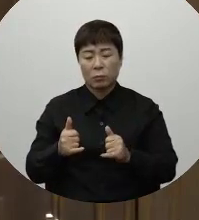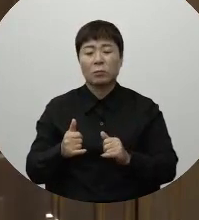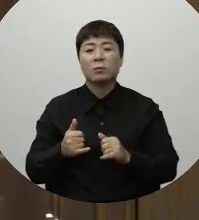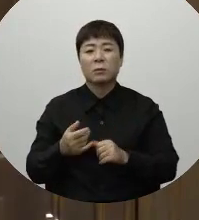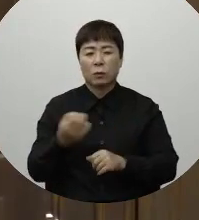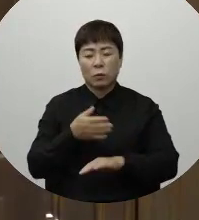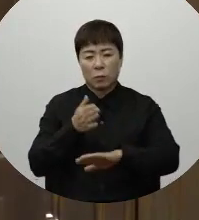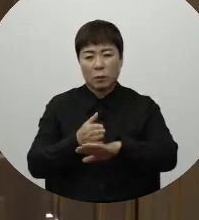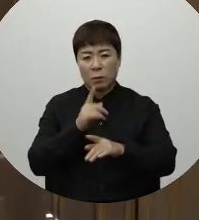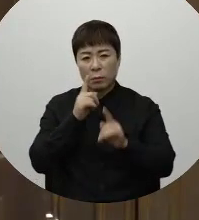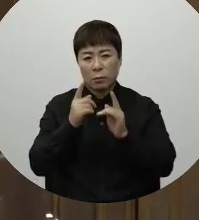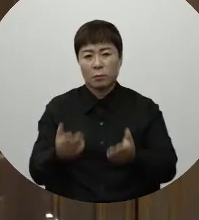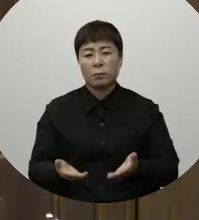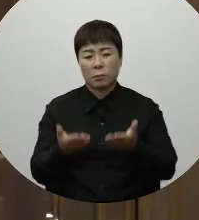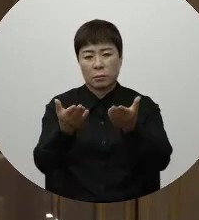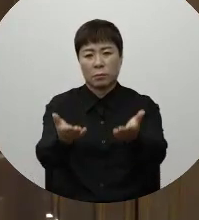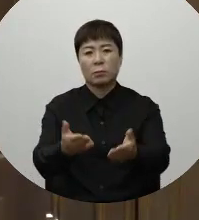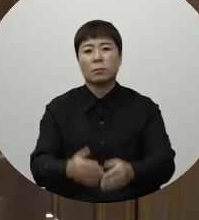감사의 인사를 전합니다.